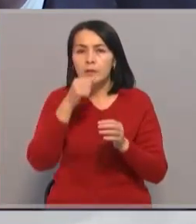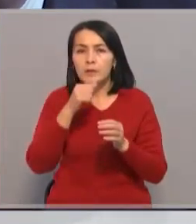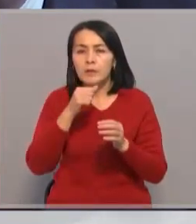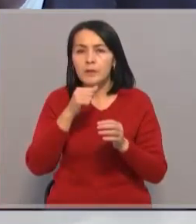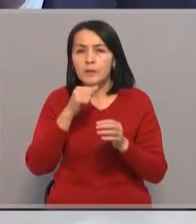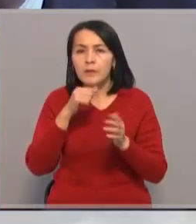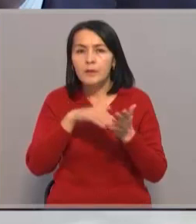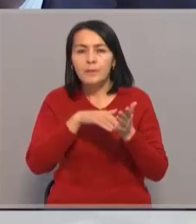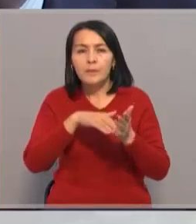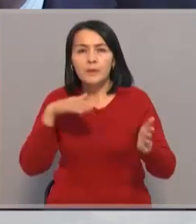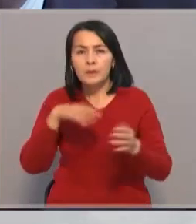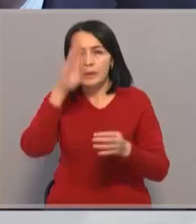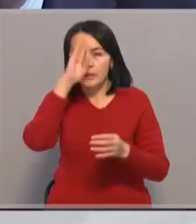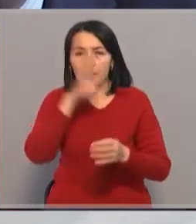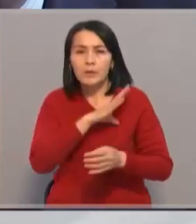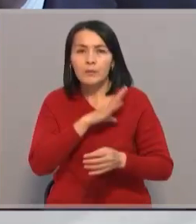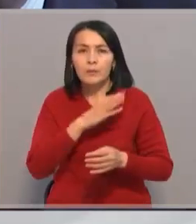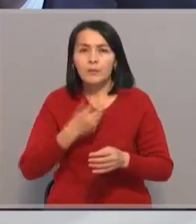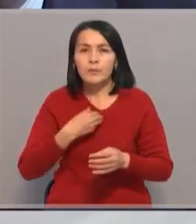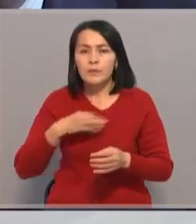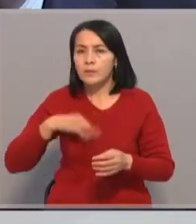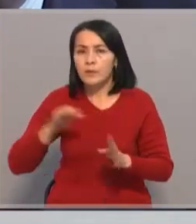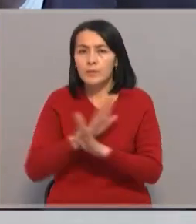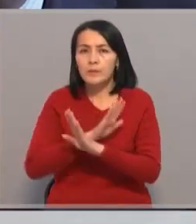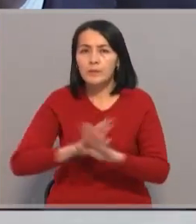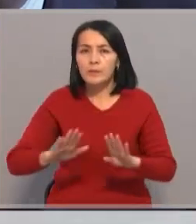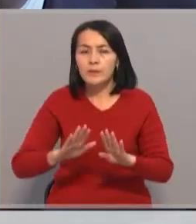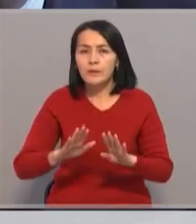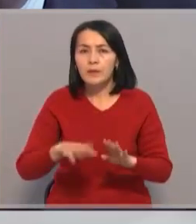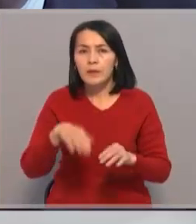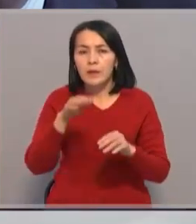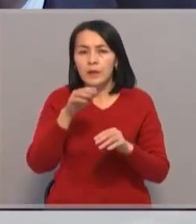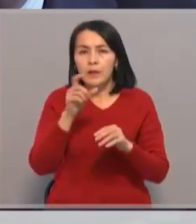болды. Кәдімгі бас тартқан біздің баламыз емес, артынан іздеп келмеген.